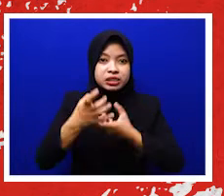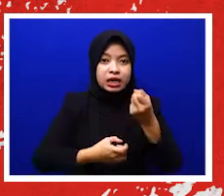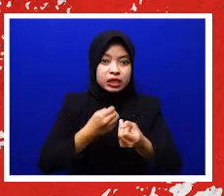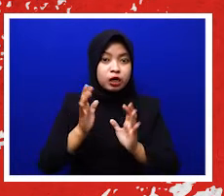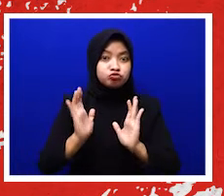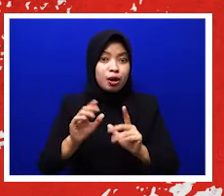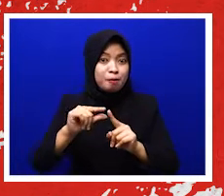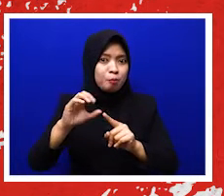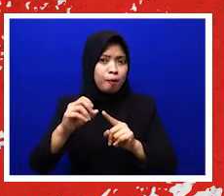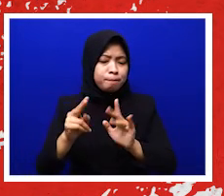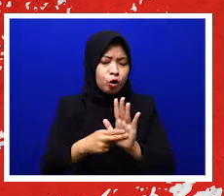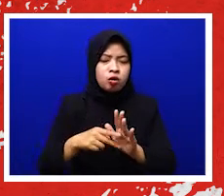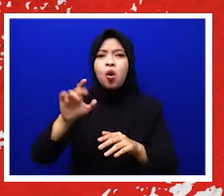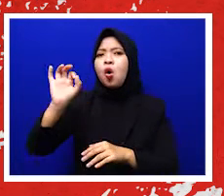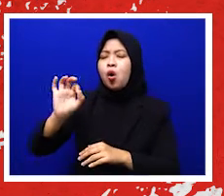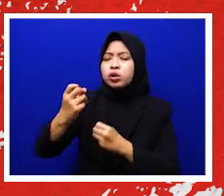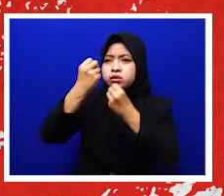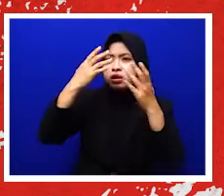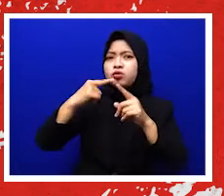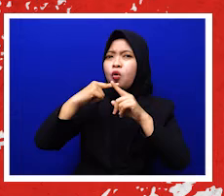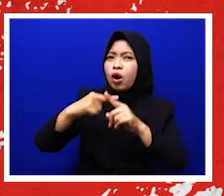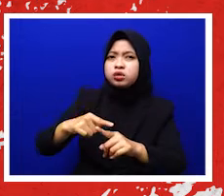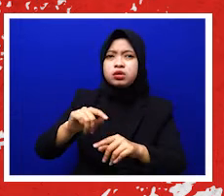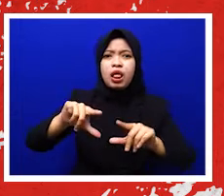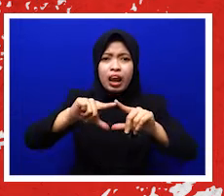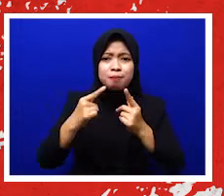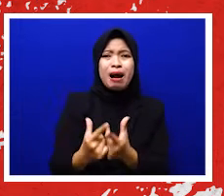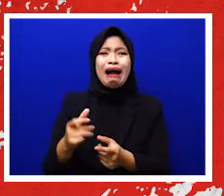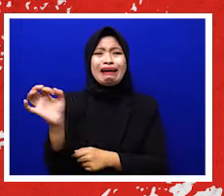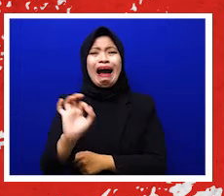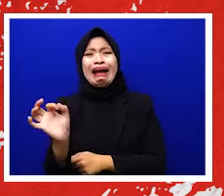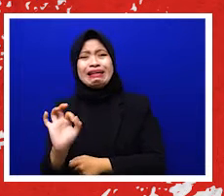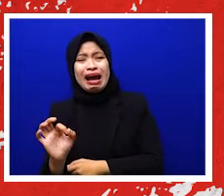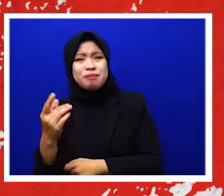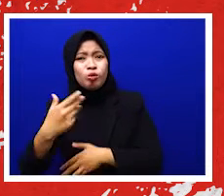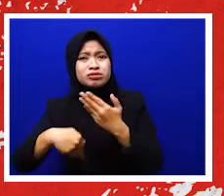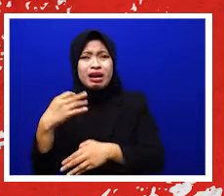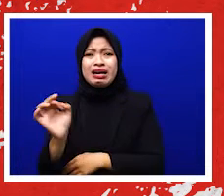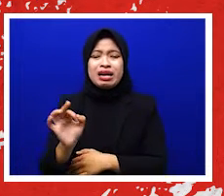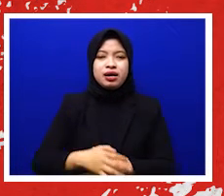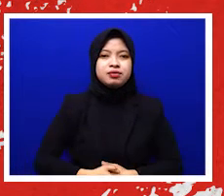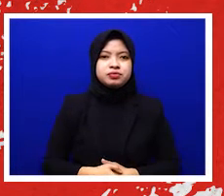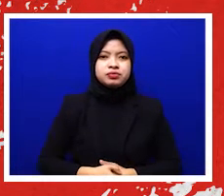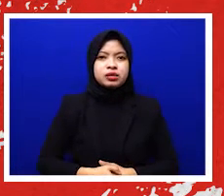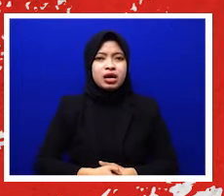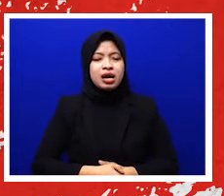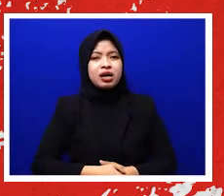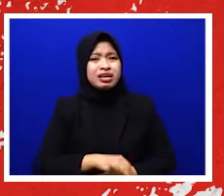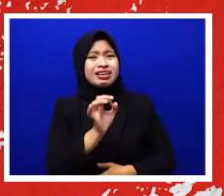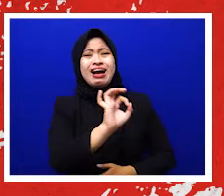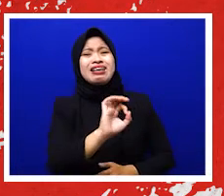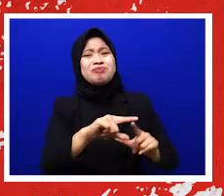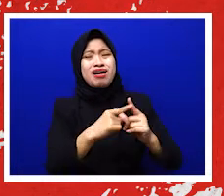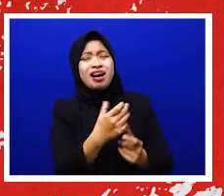Popon. Oh, berarti jelas-jelas itu hoax ya, karena lembaganya aja nggak ada ya Bung Zek ya. Kayaknya nggak ada.